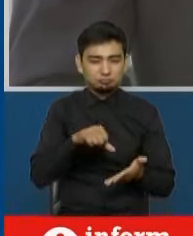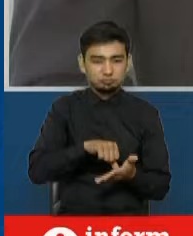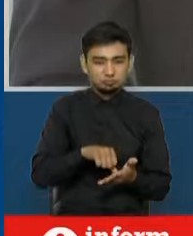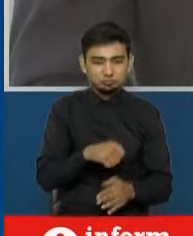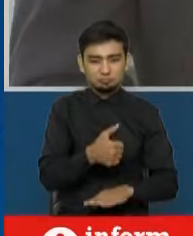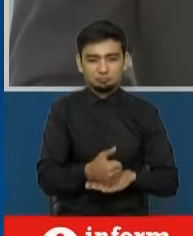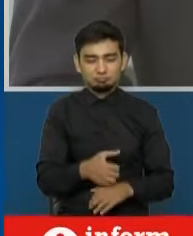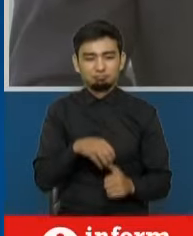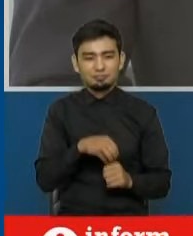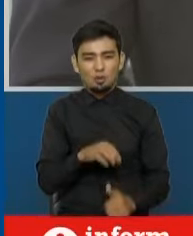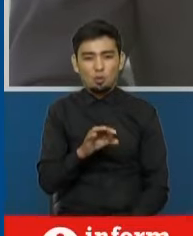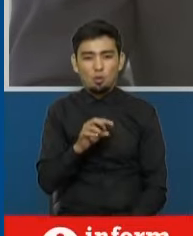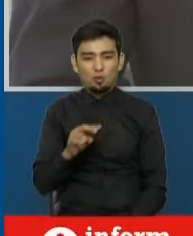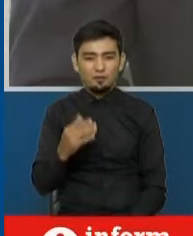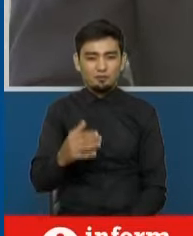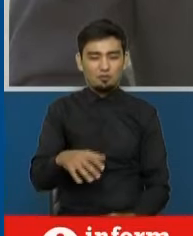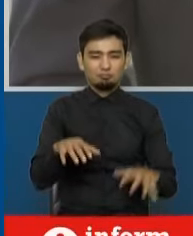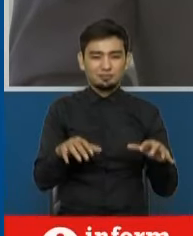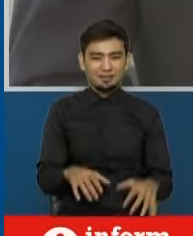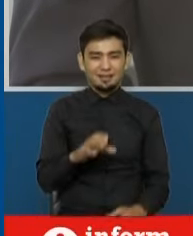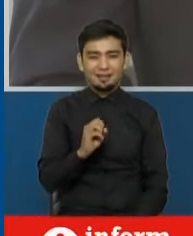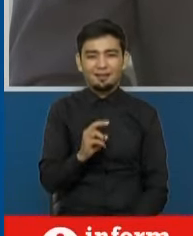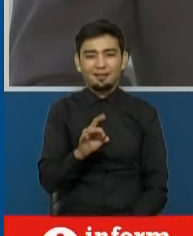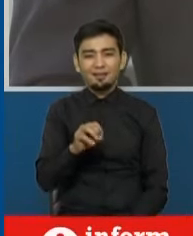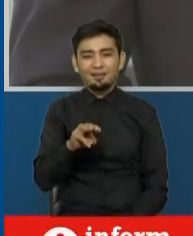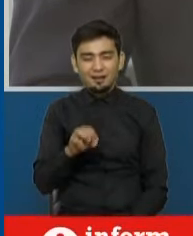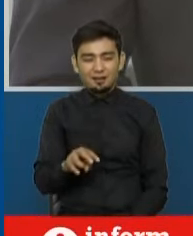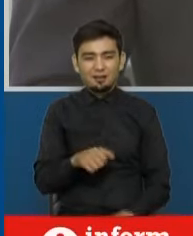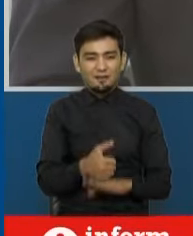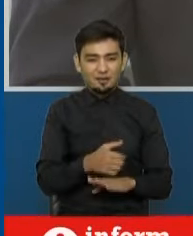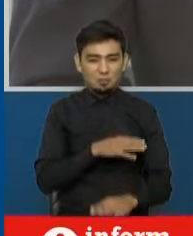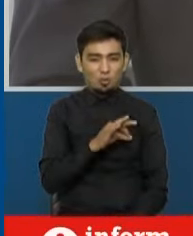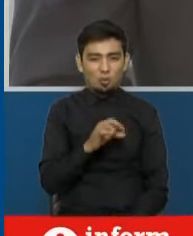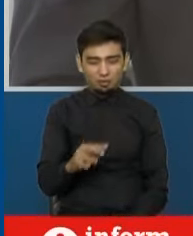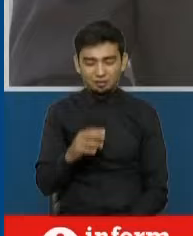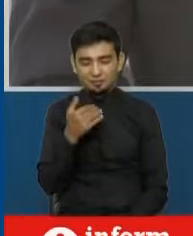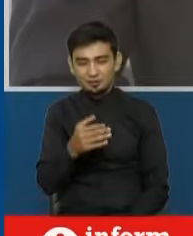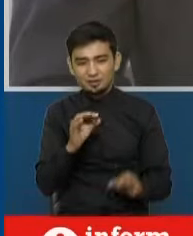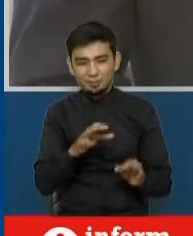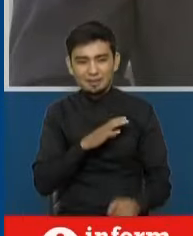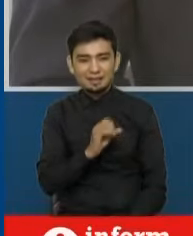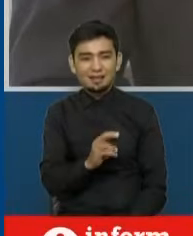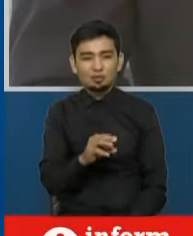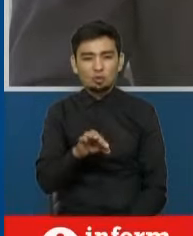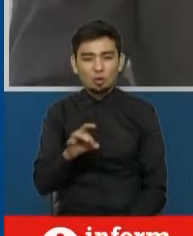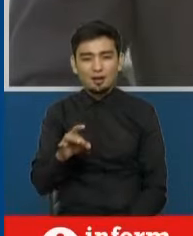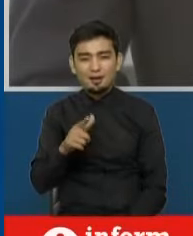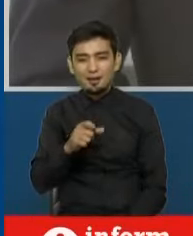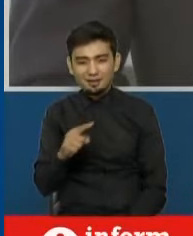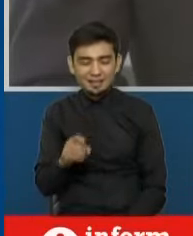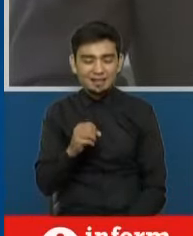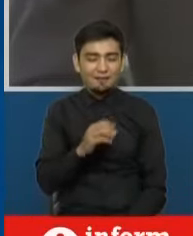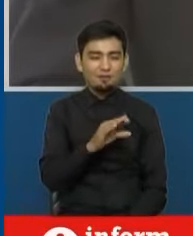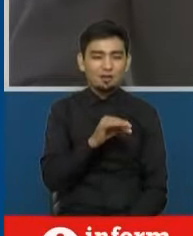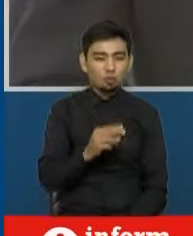генерального секретаря ООН Антонио Гутерриша. Он заявил о необходимости прекращения огня в секторе Газа и Восточной Европе. По